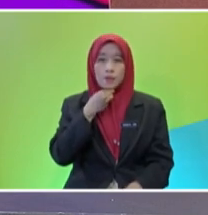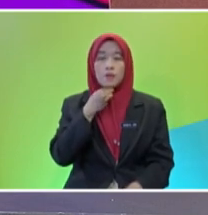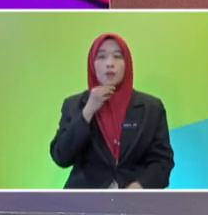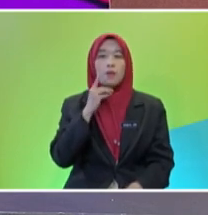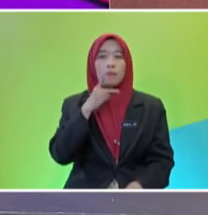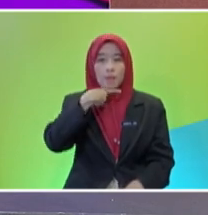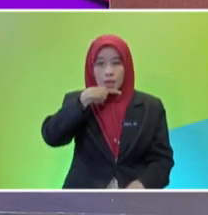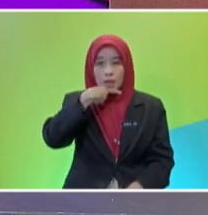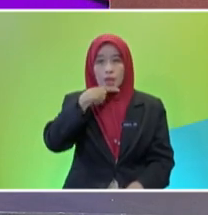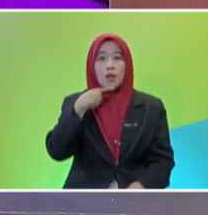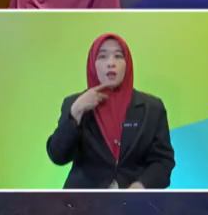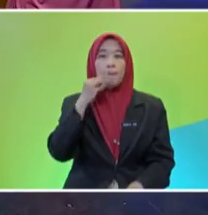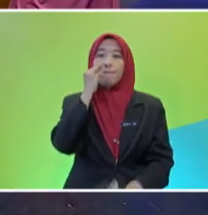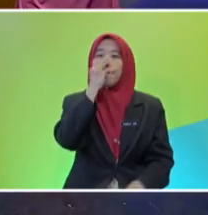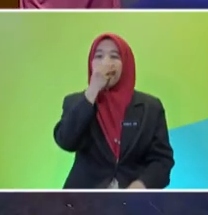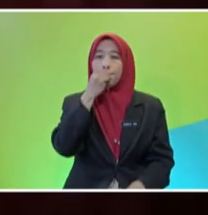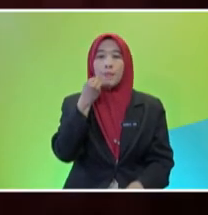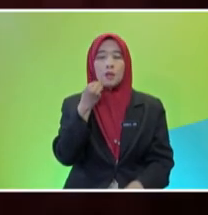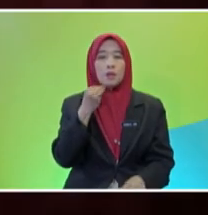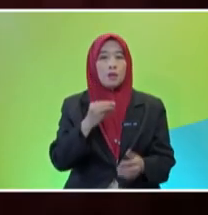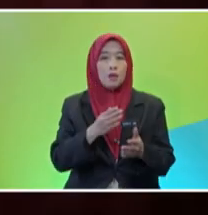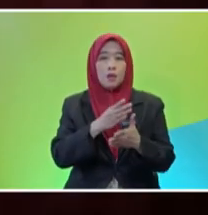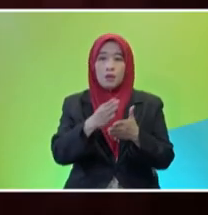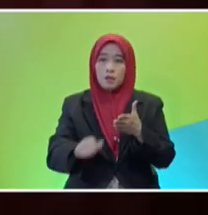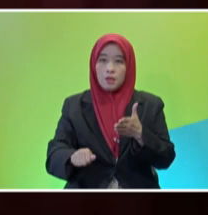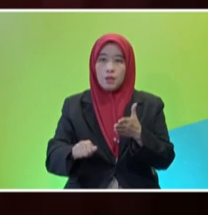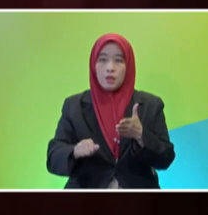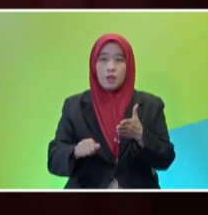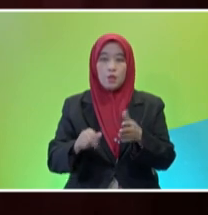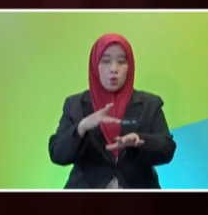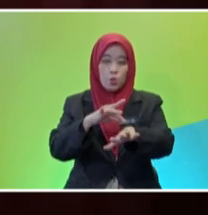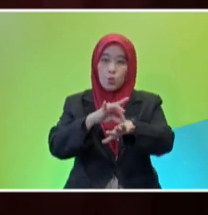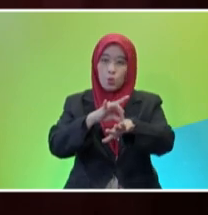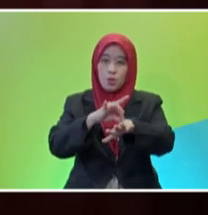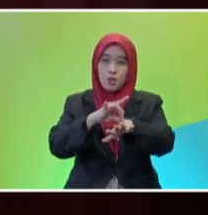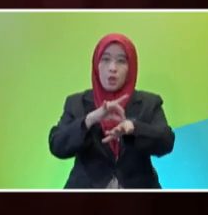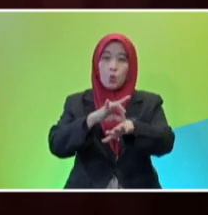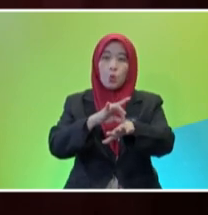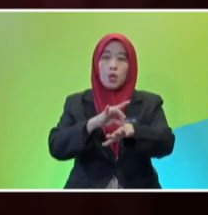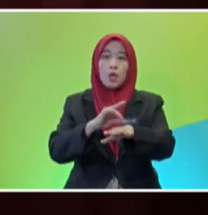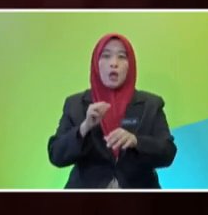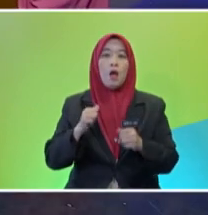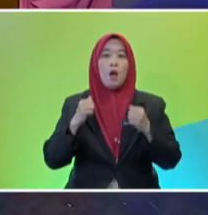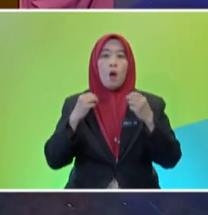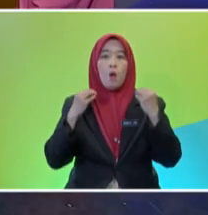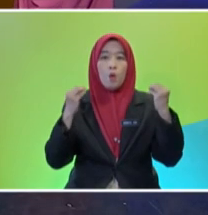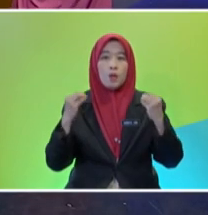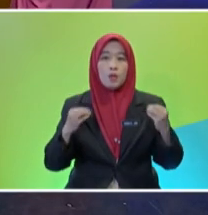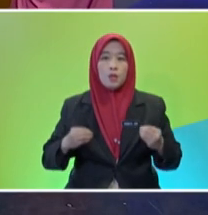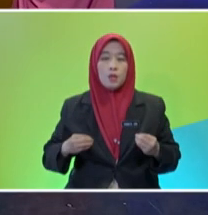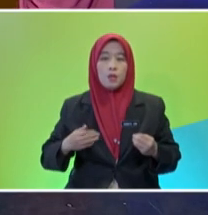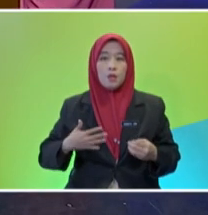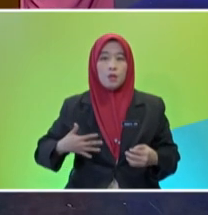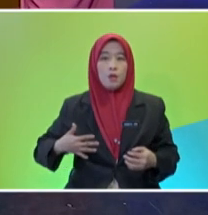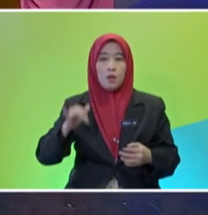Masam, pahit, masin, manis. Dan yang terakhir ialah kulit. Dan kulit ini adalah anggota organ deria kita yang paling besar pada tubuh